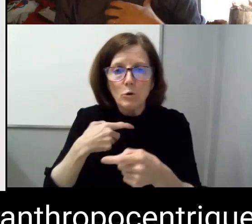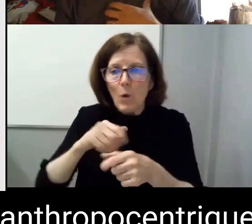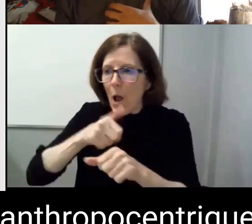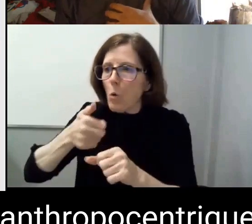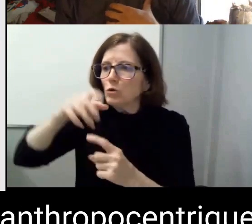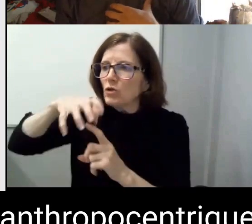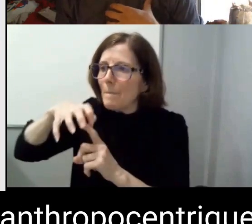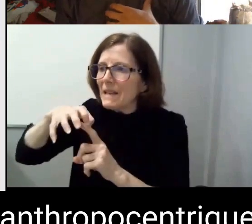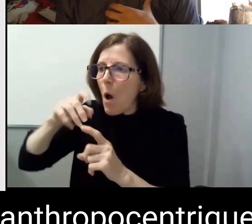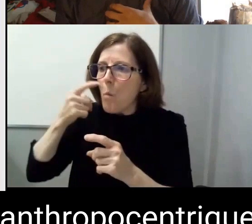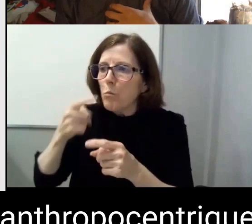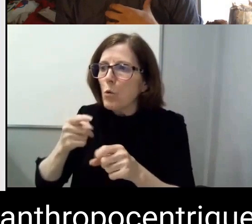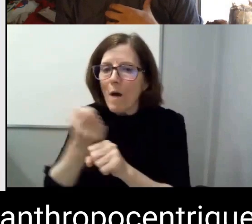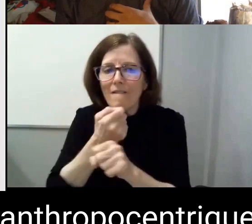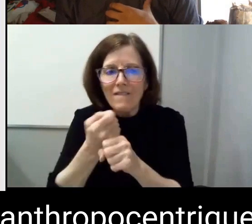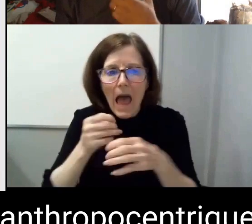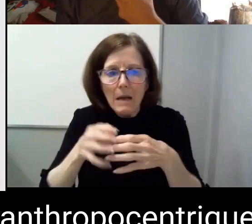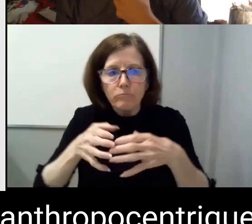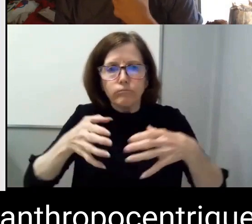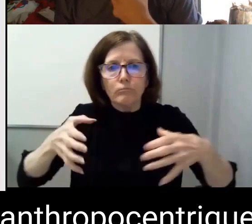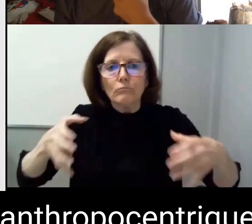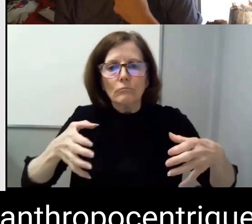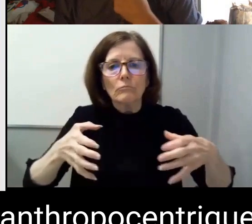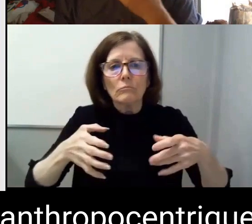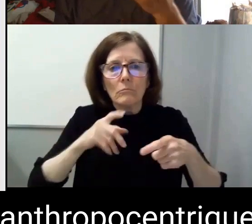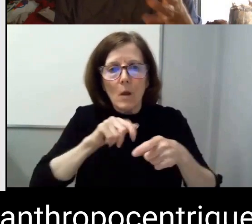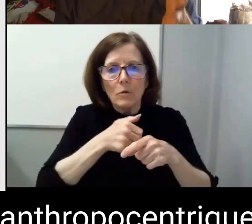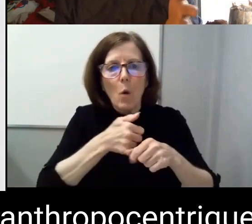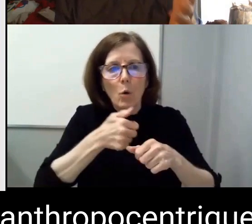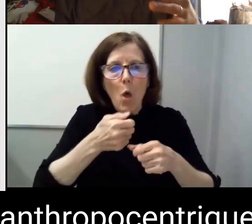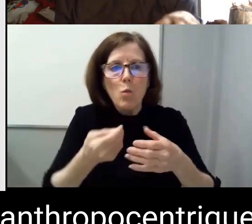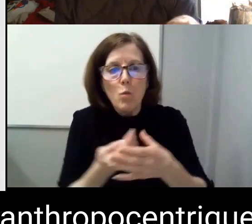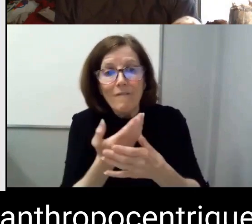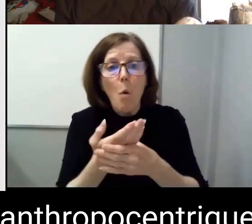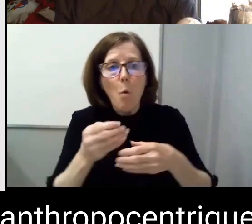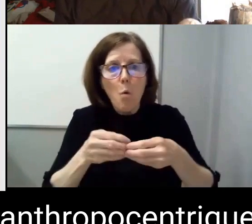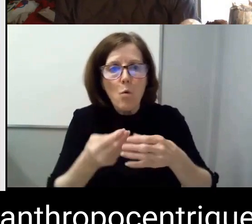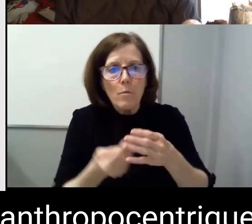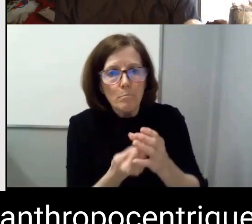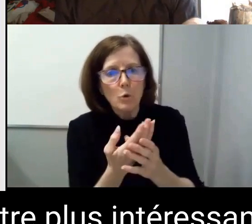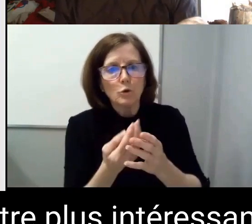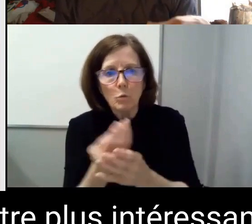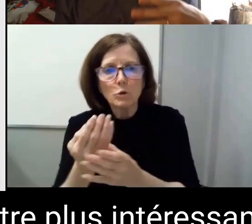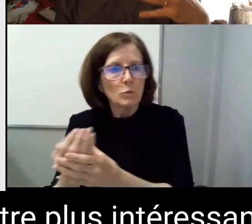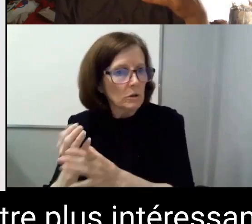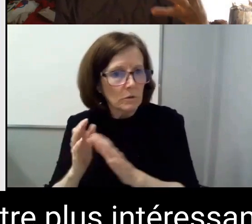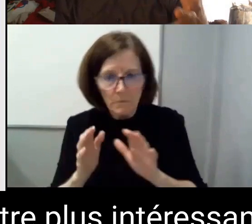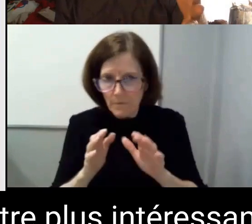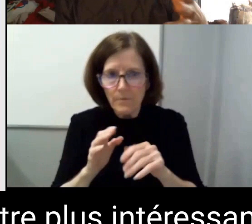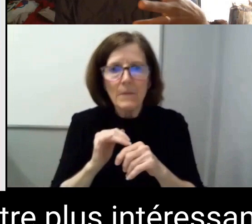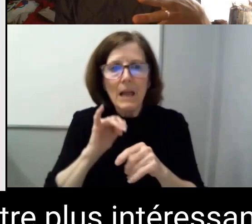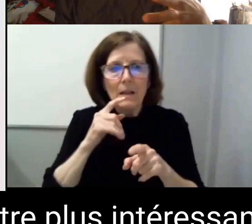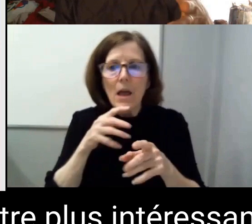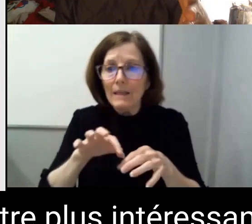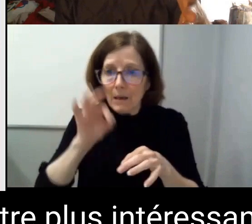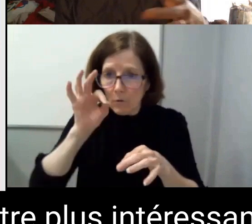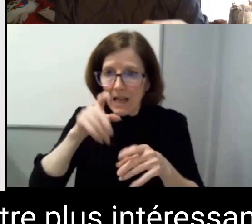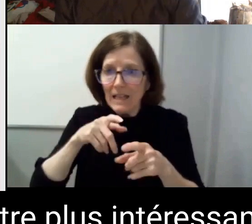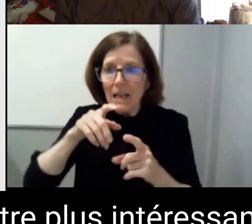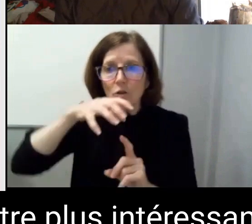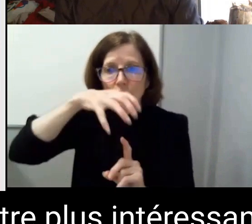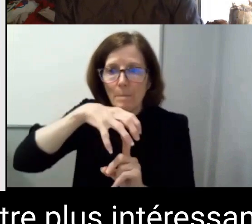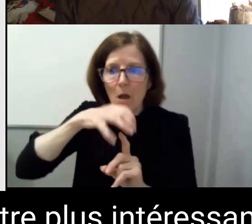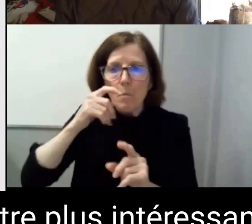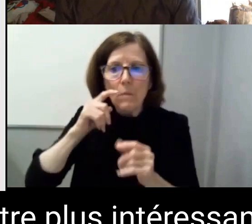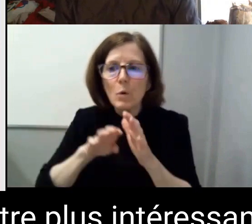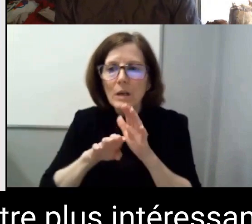une classification anthropocentrique où nous, on a découvert le fonge par les champignons, mais en termes d'évolution,